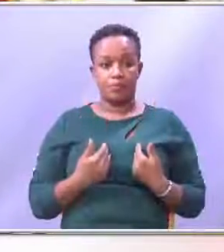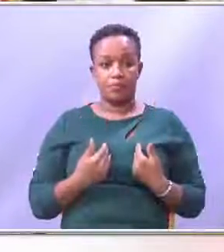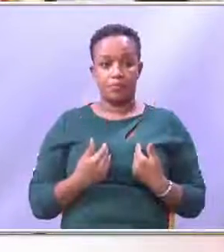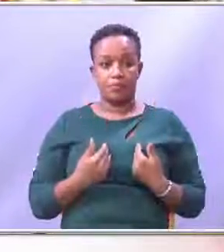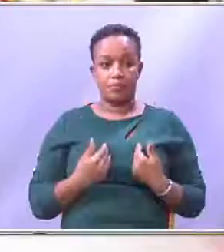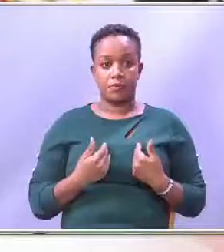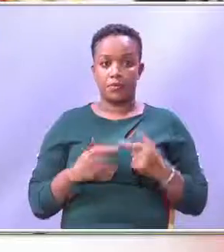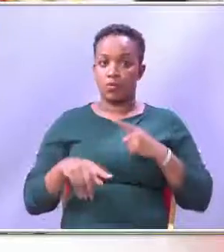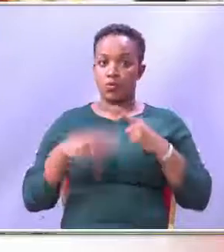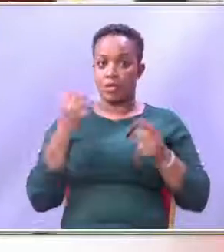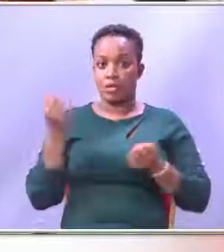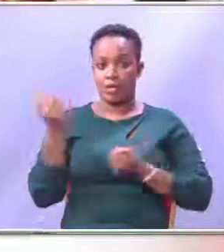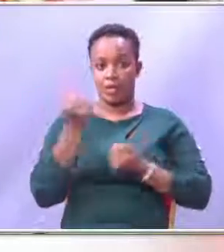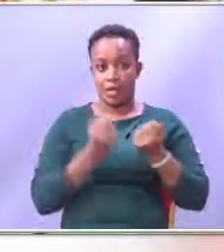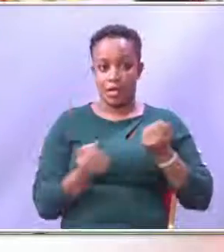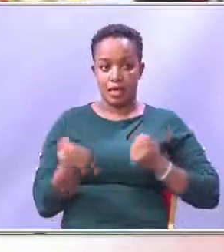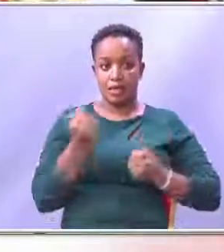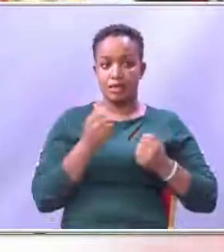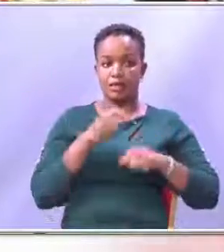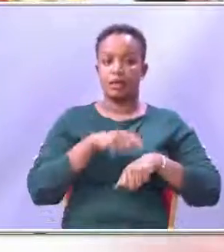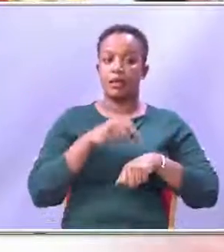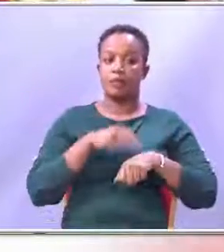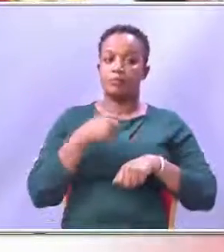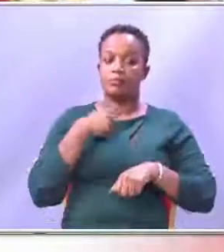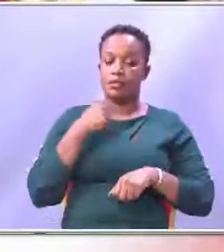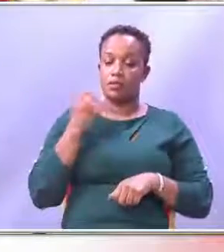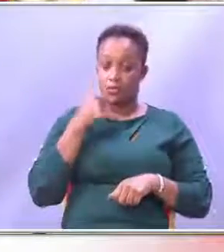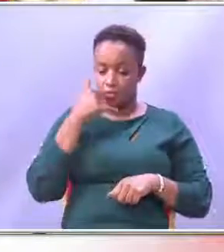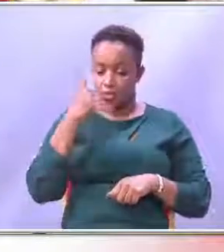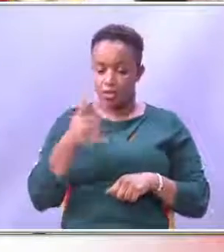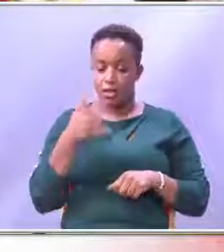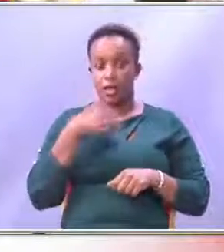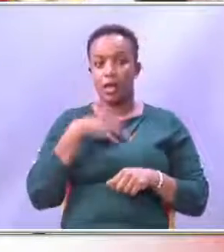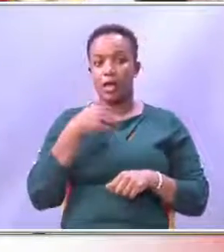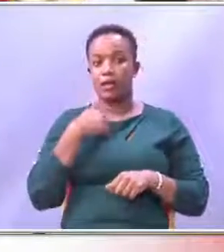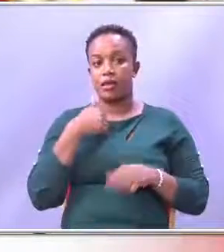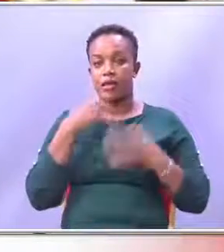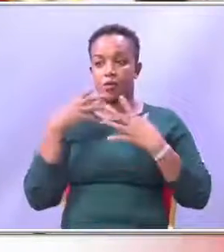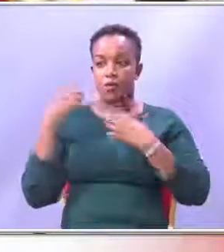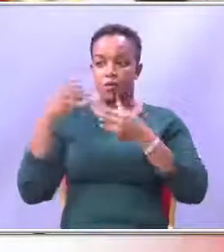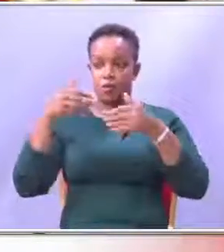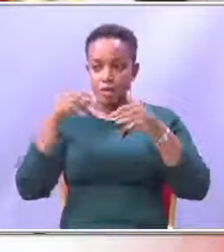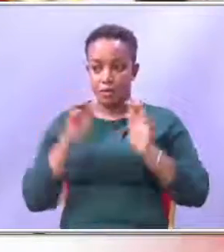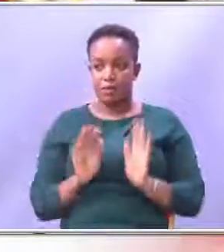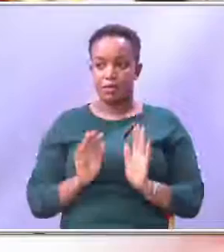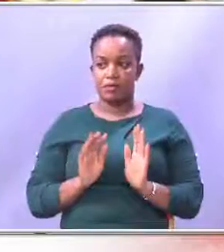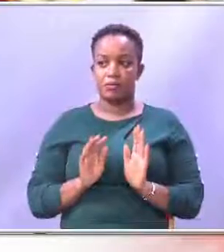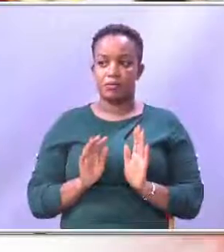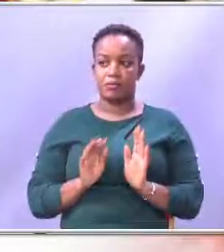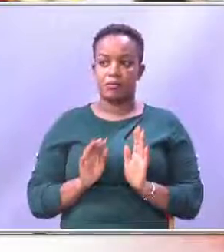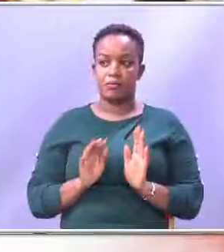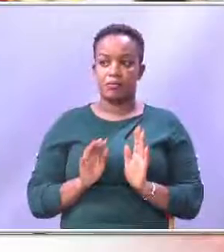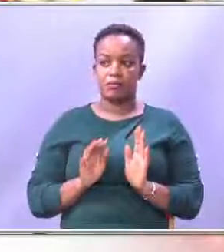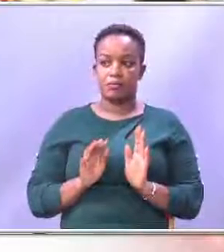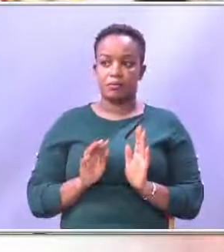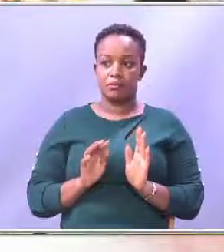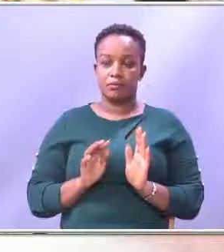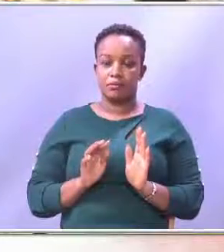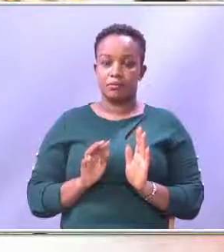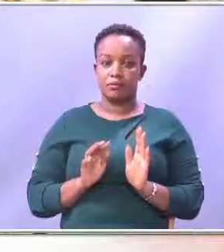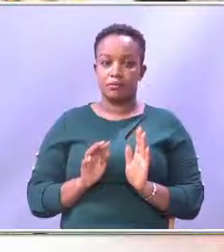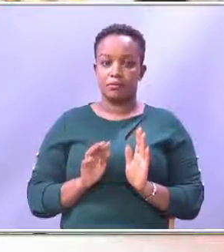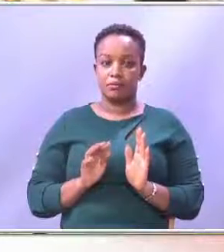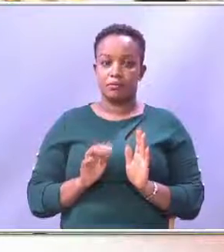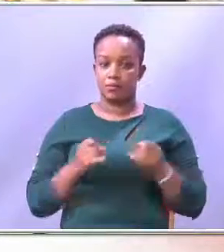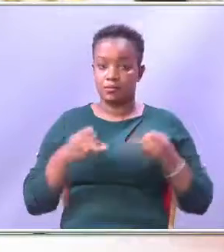gari. Actually when I was called nilikuwa kwa barrio ya one of my colleague na actually I busted and